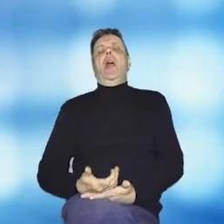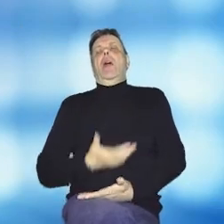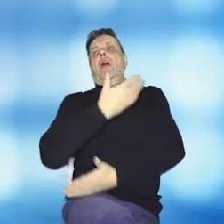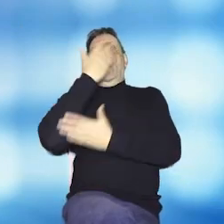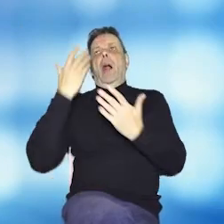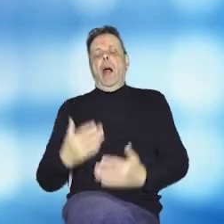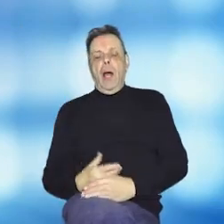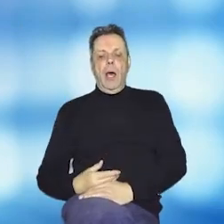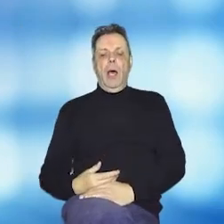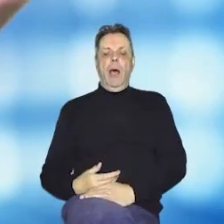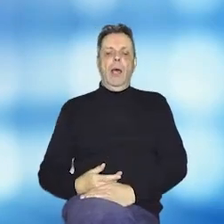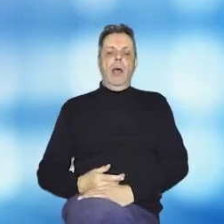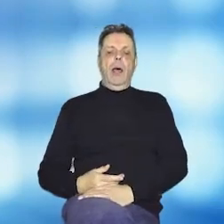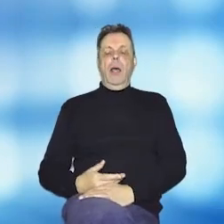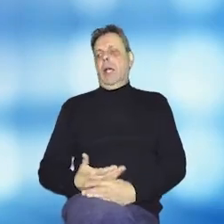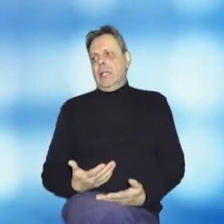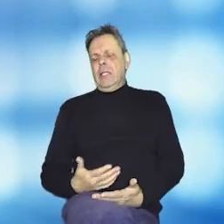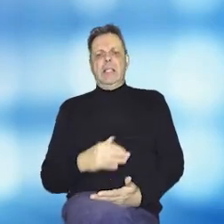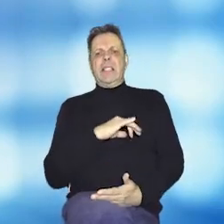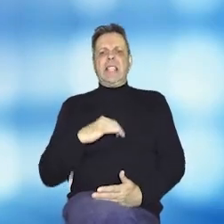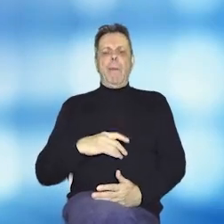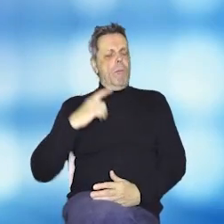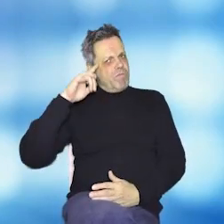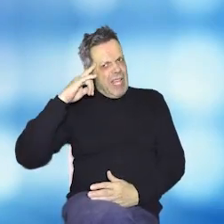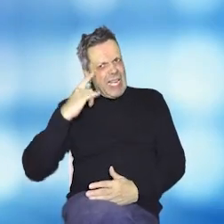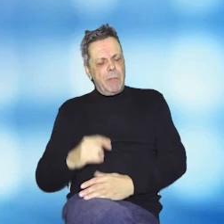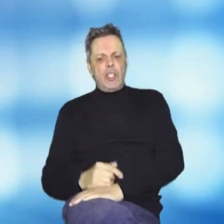subjektivni pokazatelj samopercepcije i